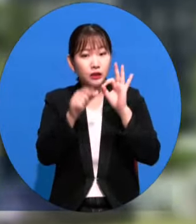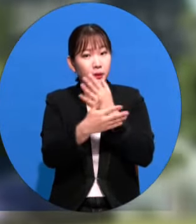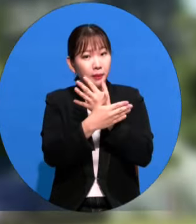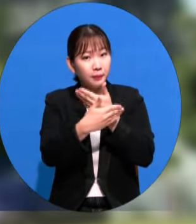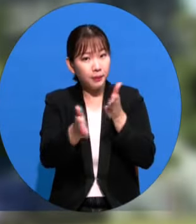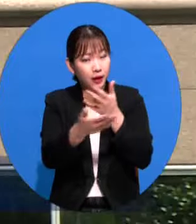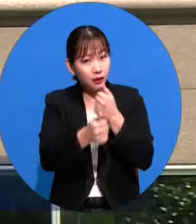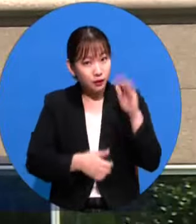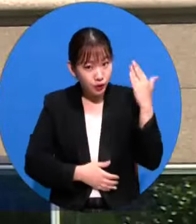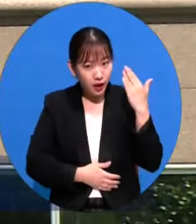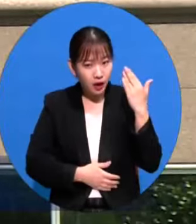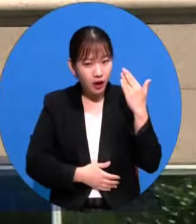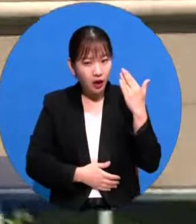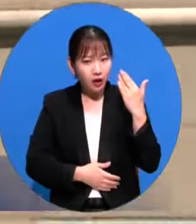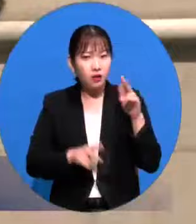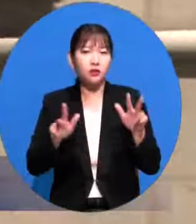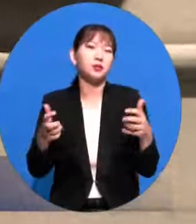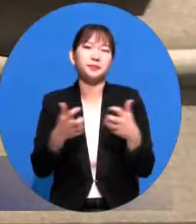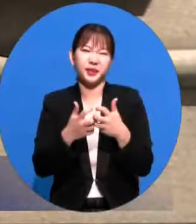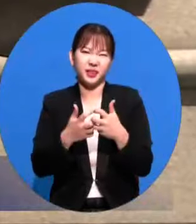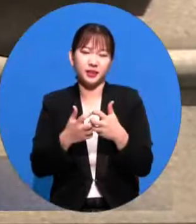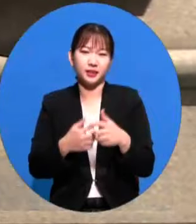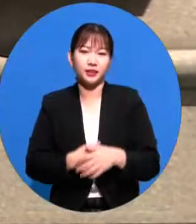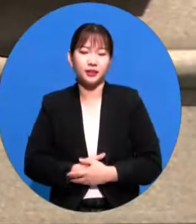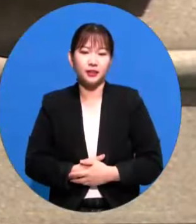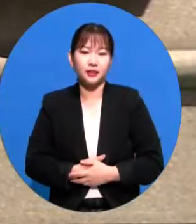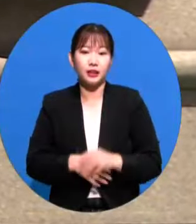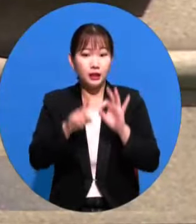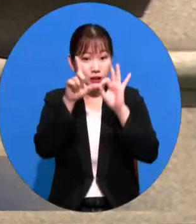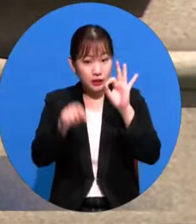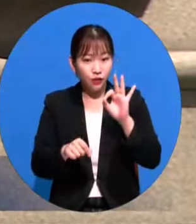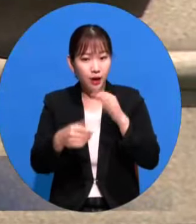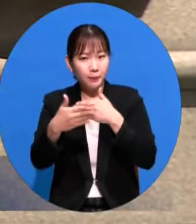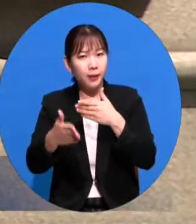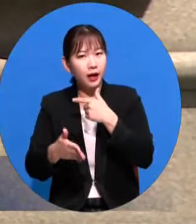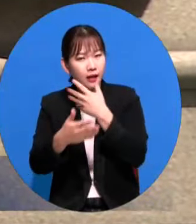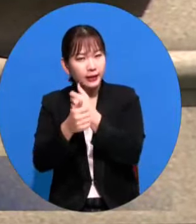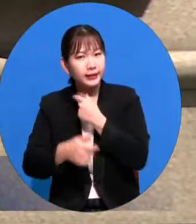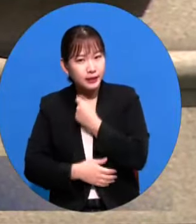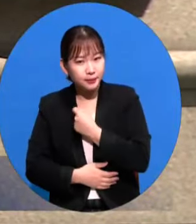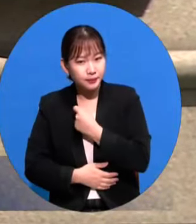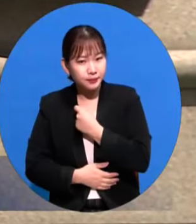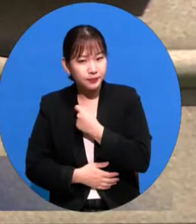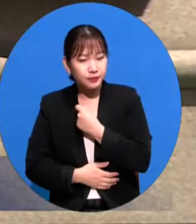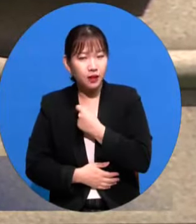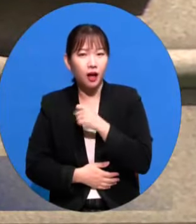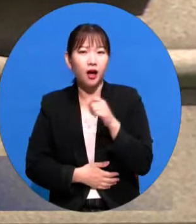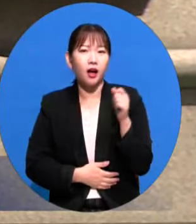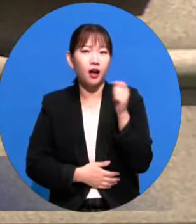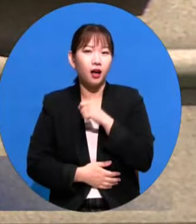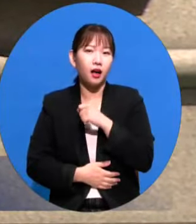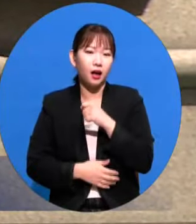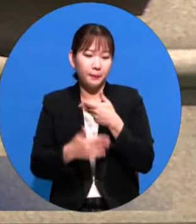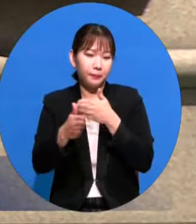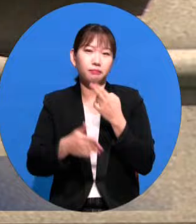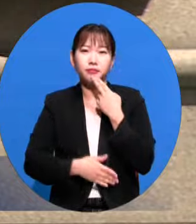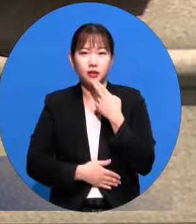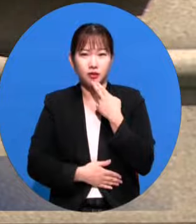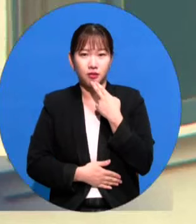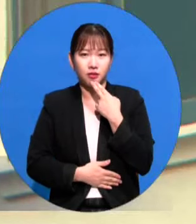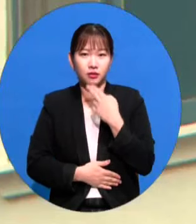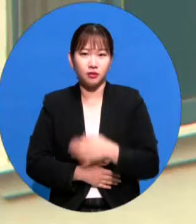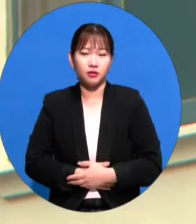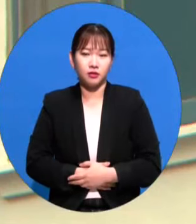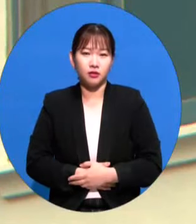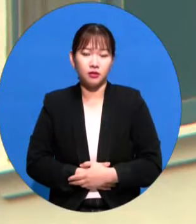예약이 되나요? 10년 다 찼네요. 10월에 방 예약하려고 좀 하는데요. 아, 객실이